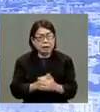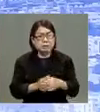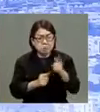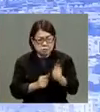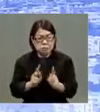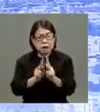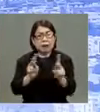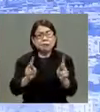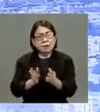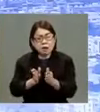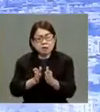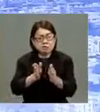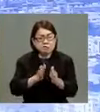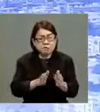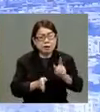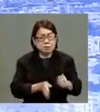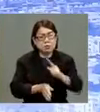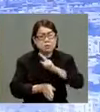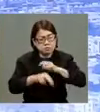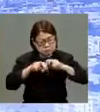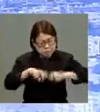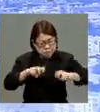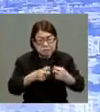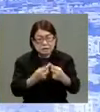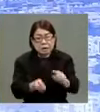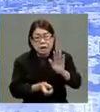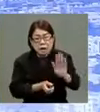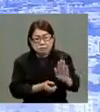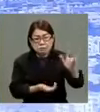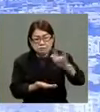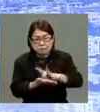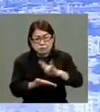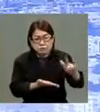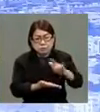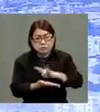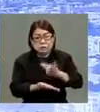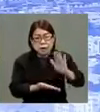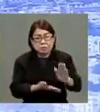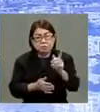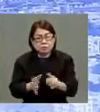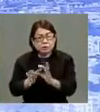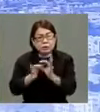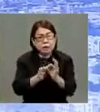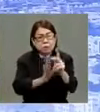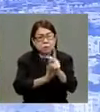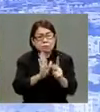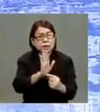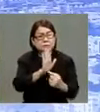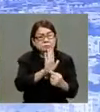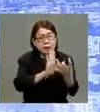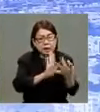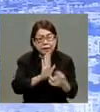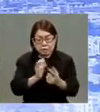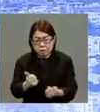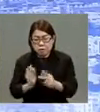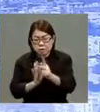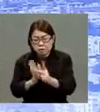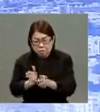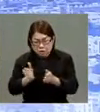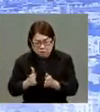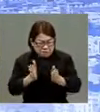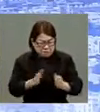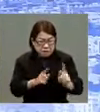ห้ามไม่ให้เครื่องบินมาลงเนี่ยต้องใช้กฎหมายอะไรอย่างไรซึ่งตอนนี้เราต้องประมวลกฎหมายหลายๆด้านมาประกอบกันเพื่อ